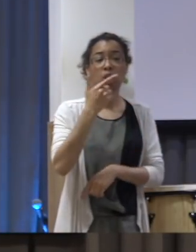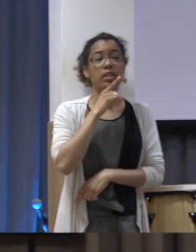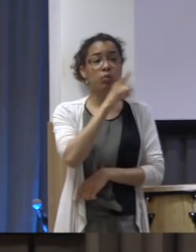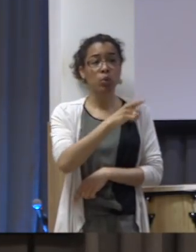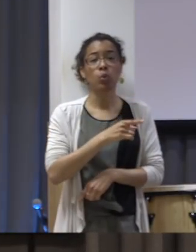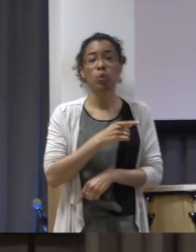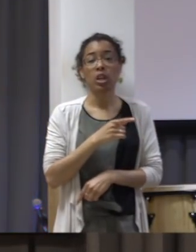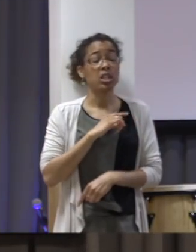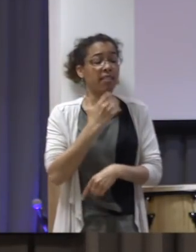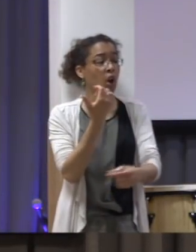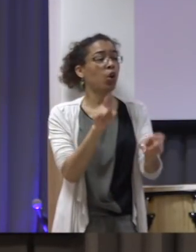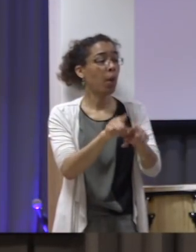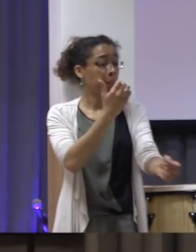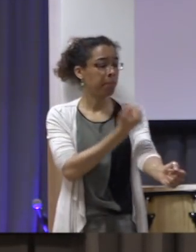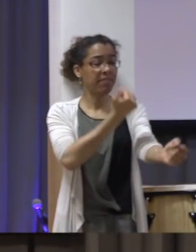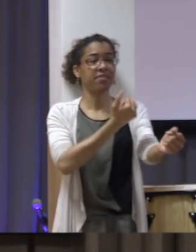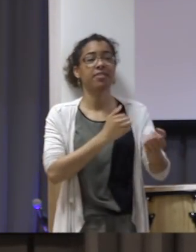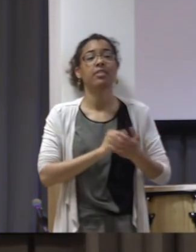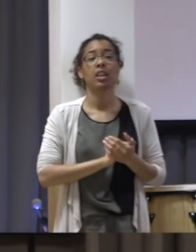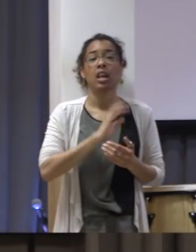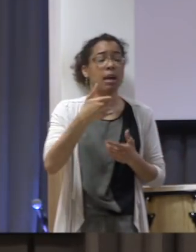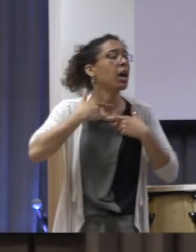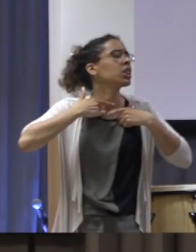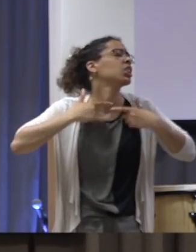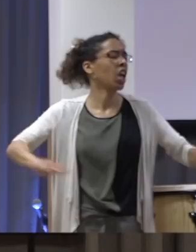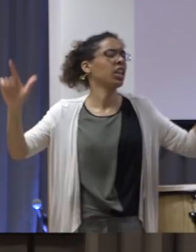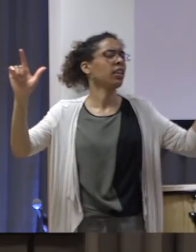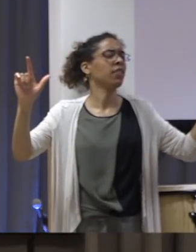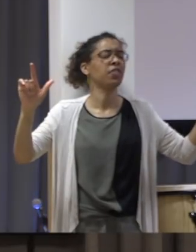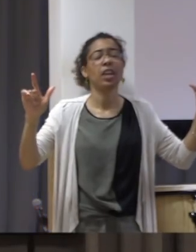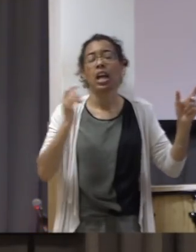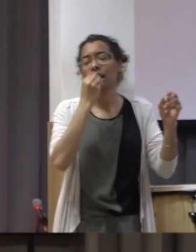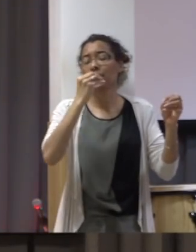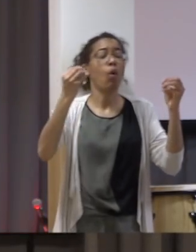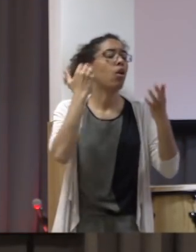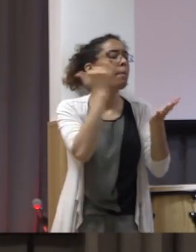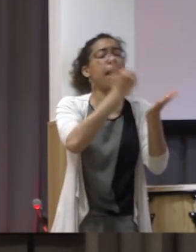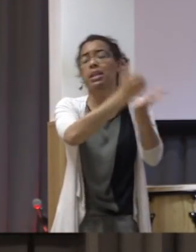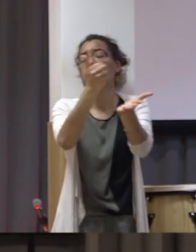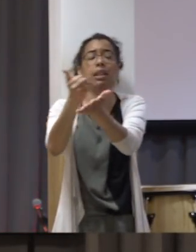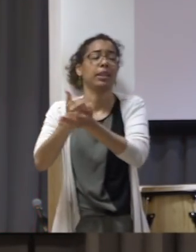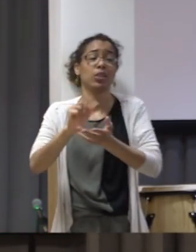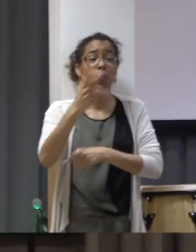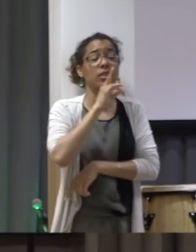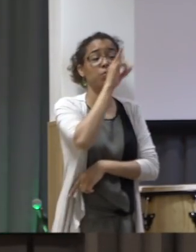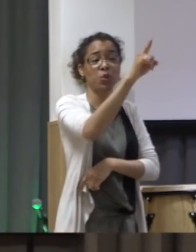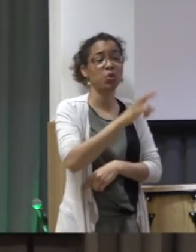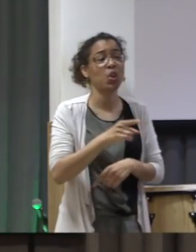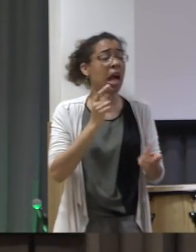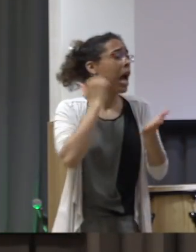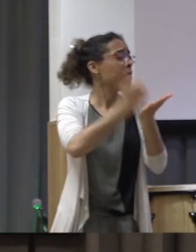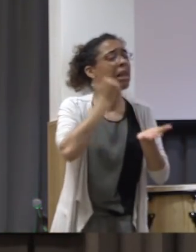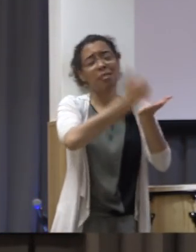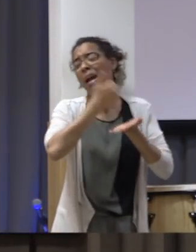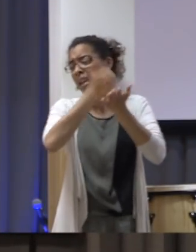ils étaient vaccinés. Et puis après, délivrés, immunisés. Et ça, là, vraiment, au 3e jour. C'était les amen.